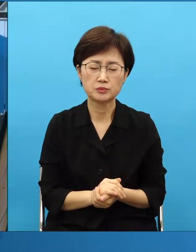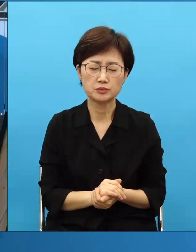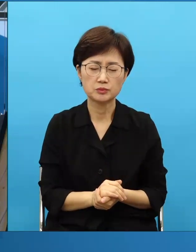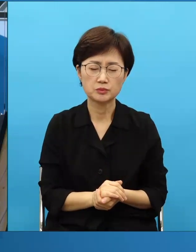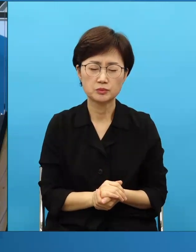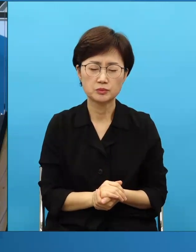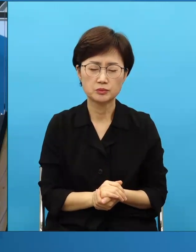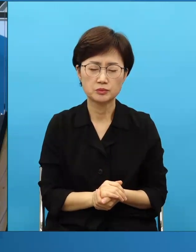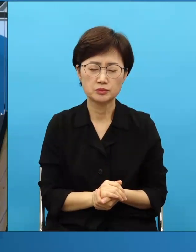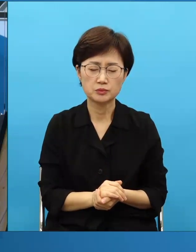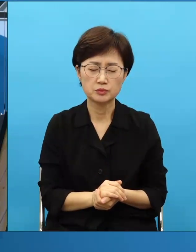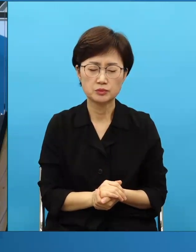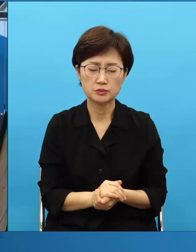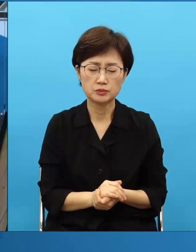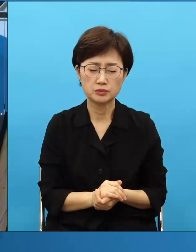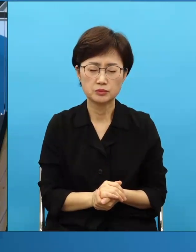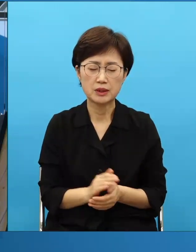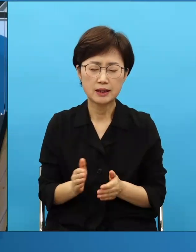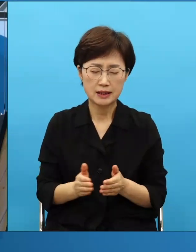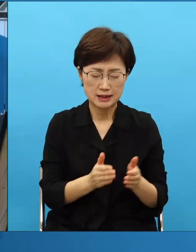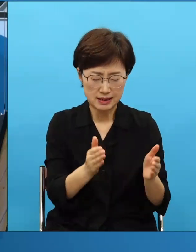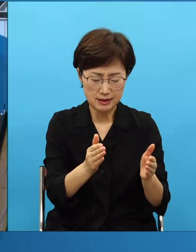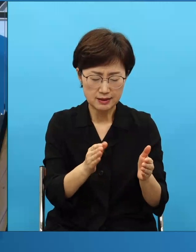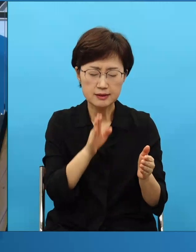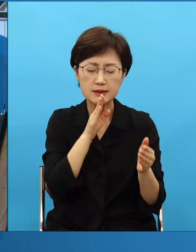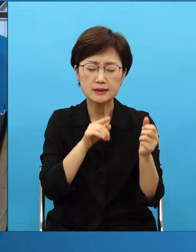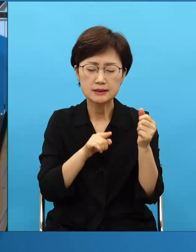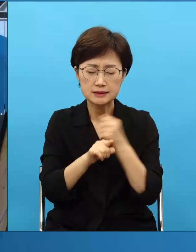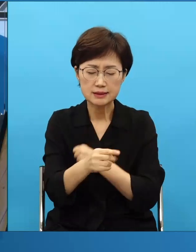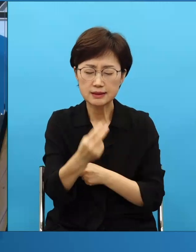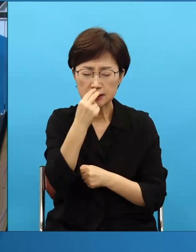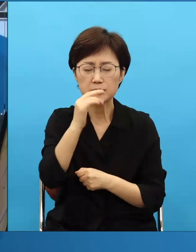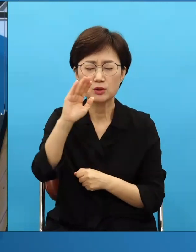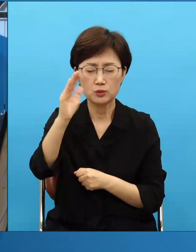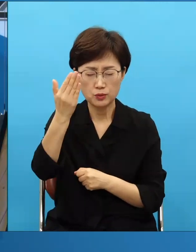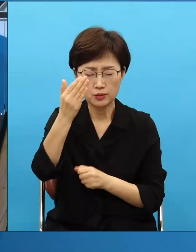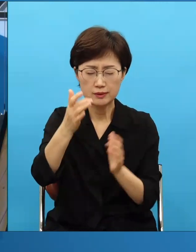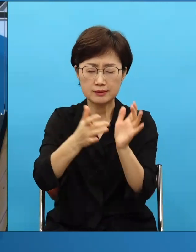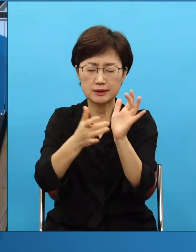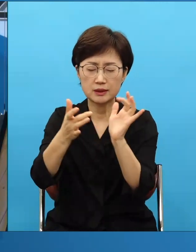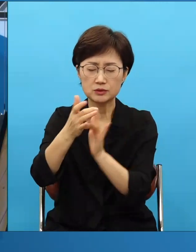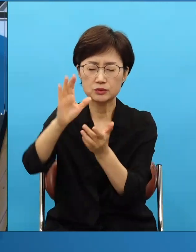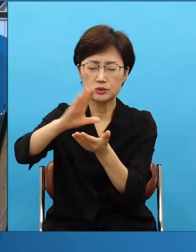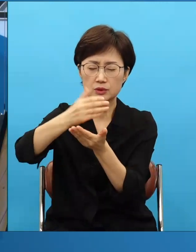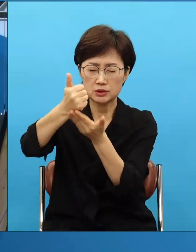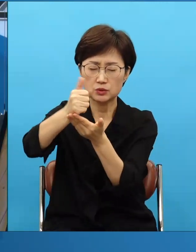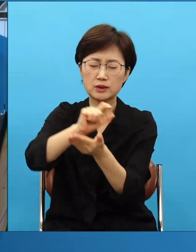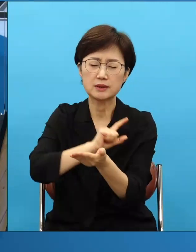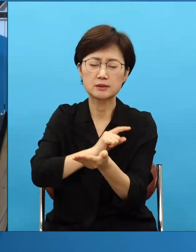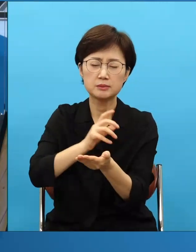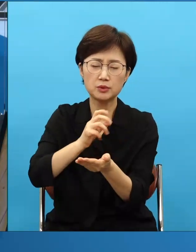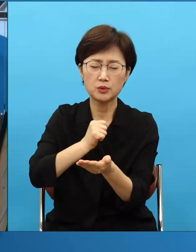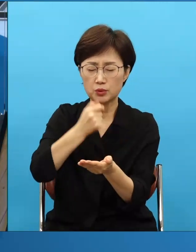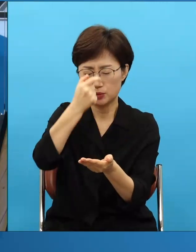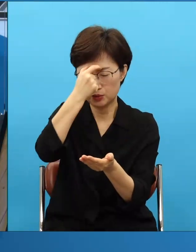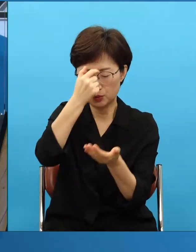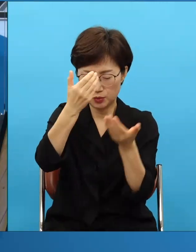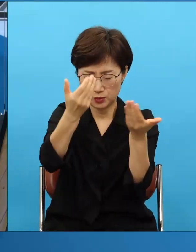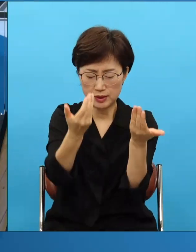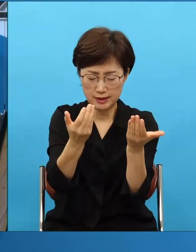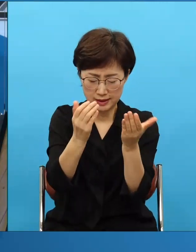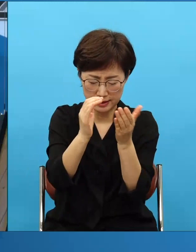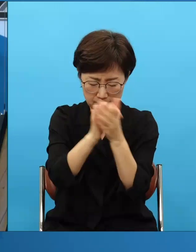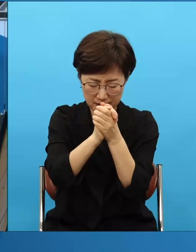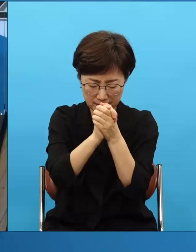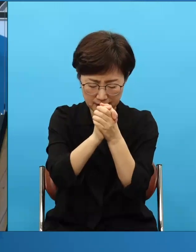receive all the glory. 길이요 진리요 생명 되신 예수 그리스도 이름으로 기도드립니다. In the name of Jesus 아멘. Christ, who is the way,